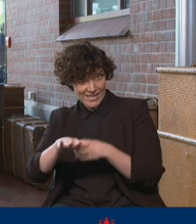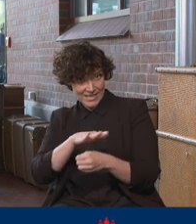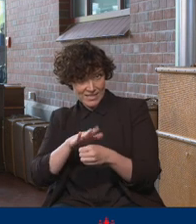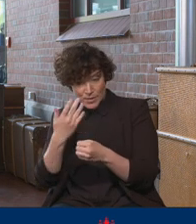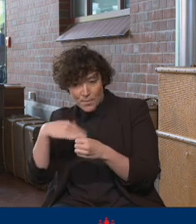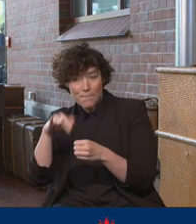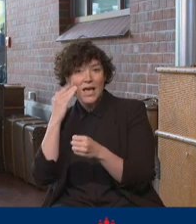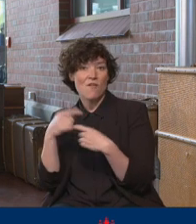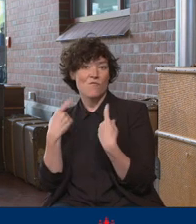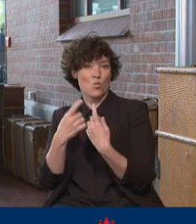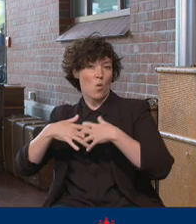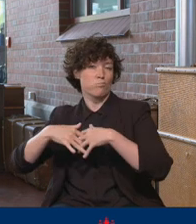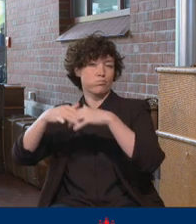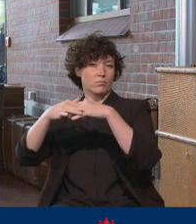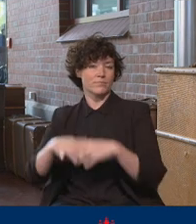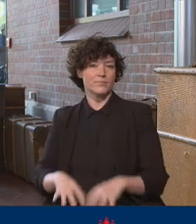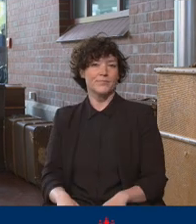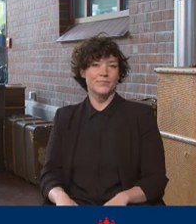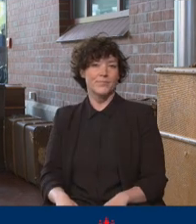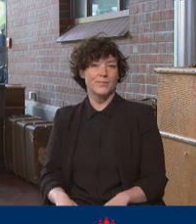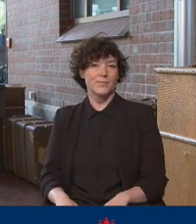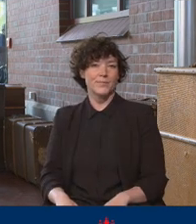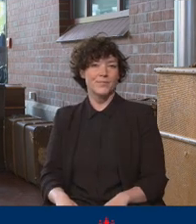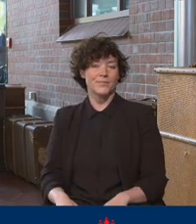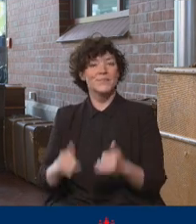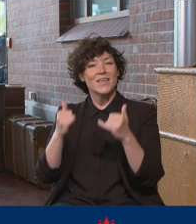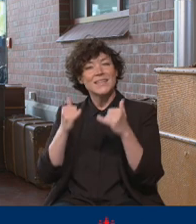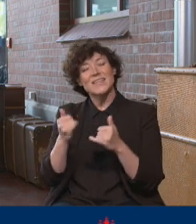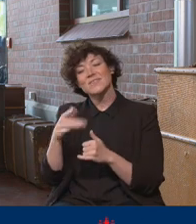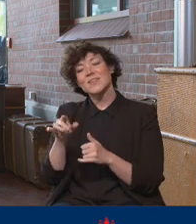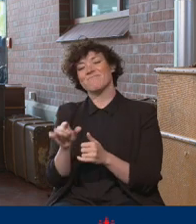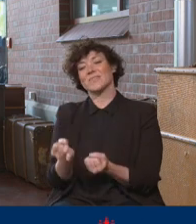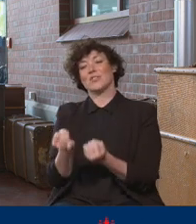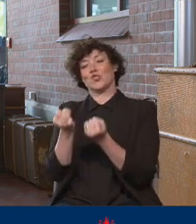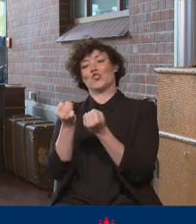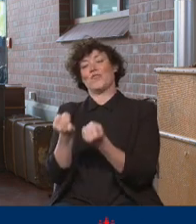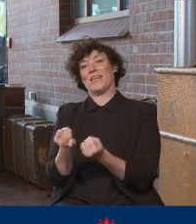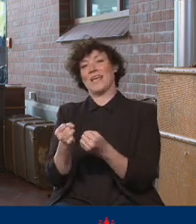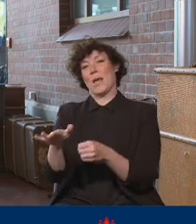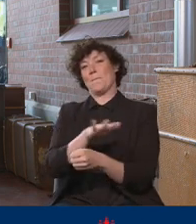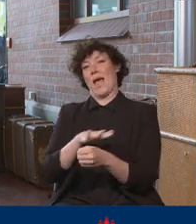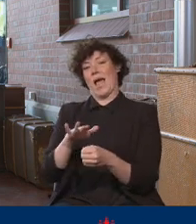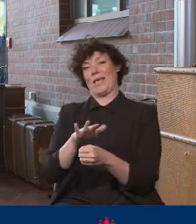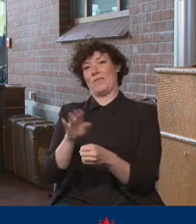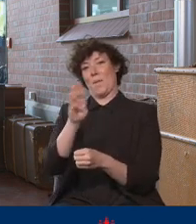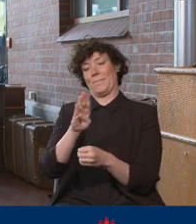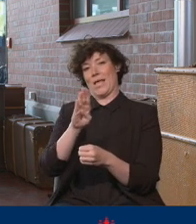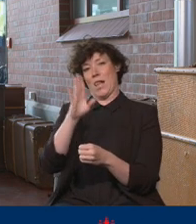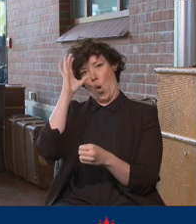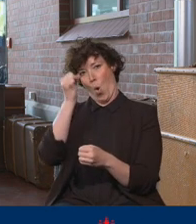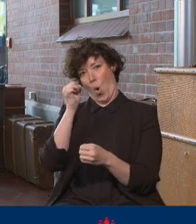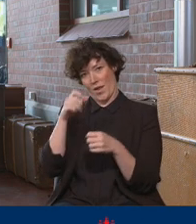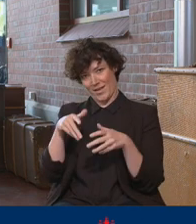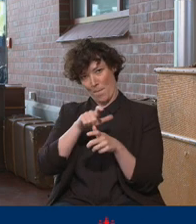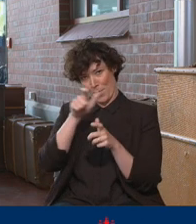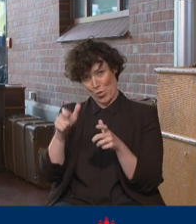jetzt kommen wir zu einem etwas schwierigen richter bilder oder brückenstraße und wie man diese klären können ja dieses thema wurde jetzt schon öfters